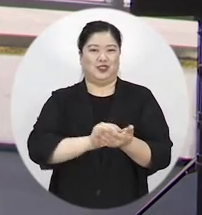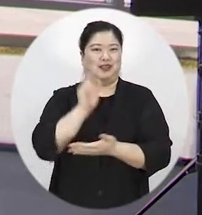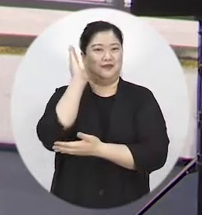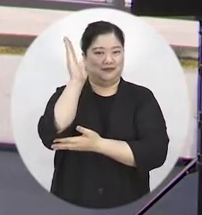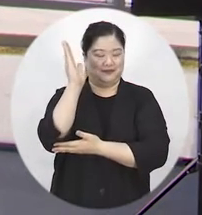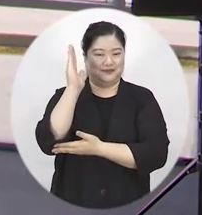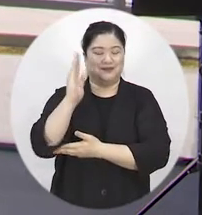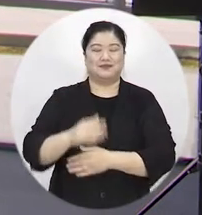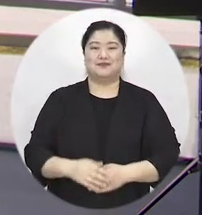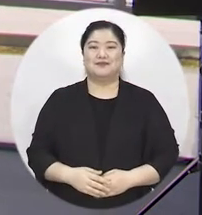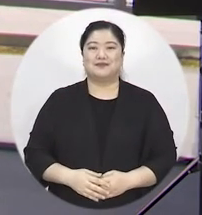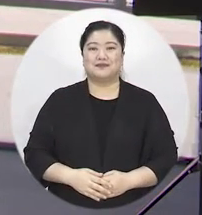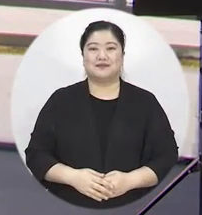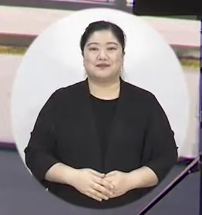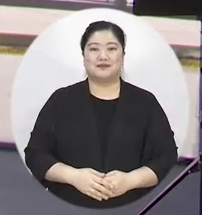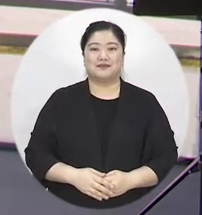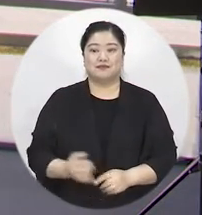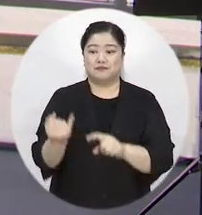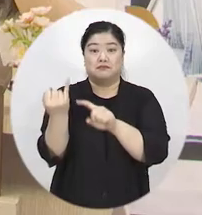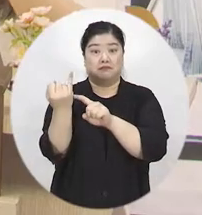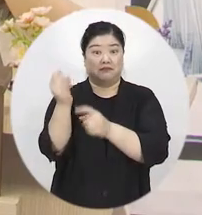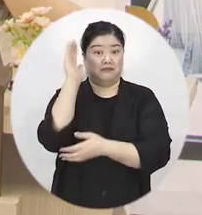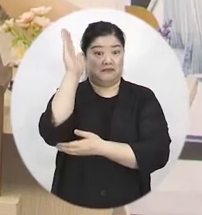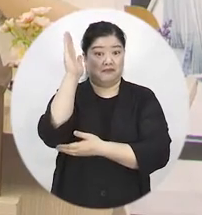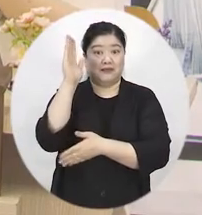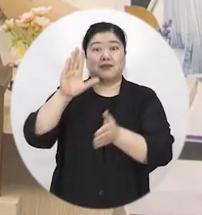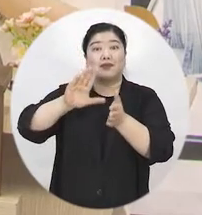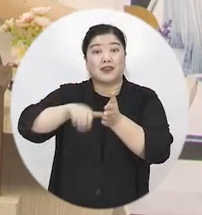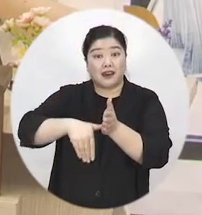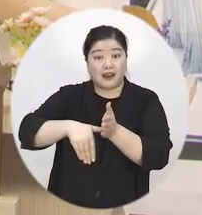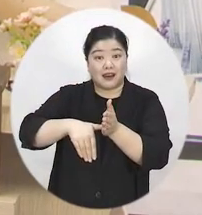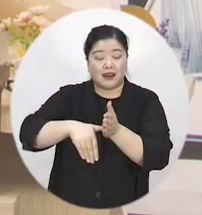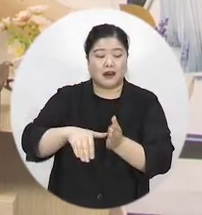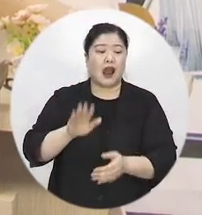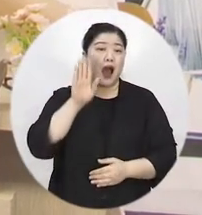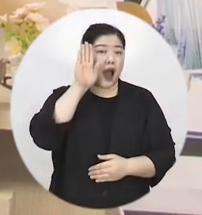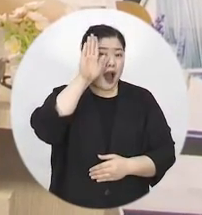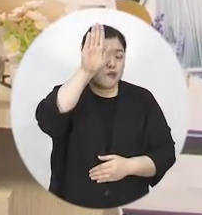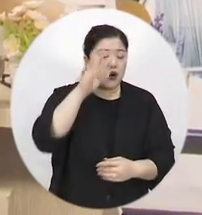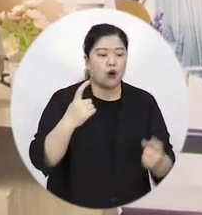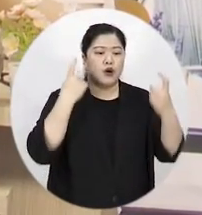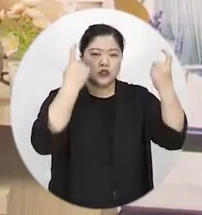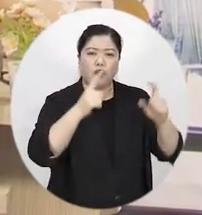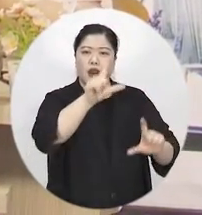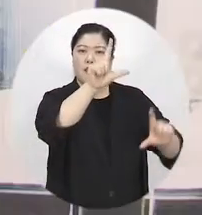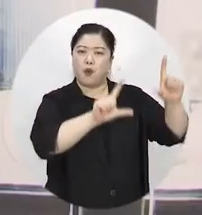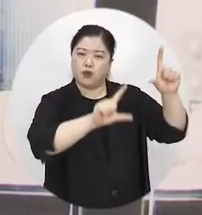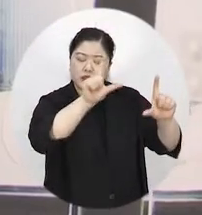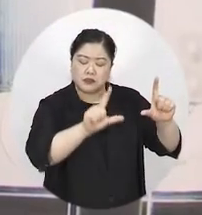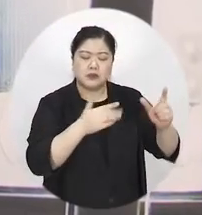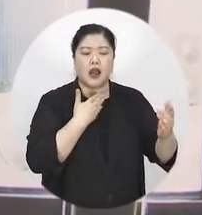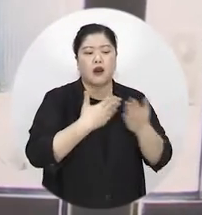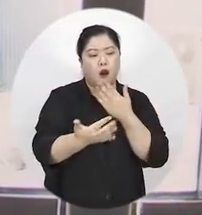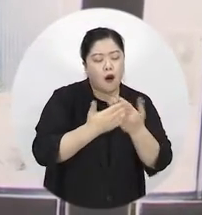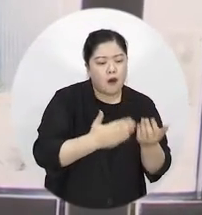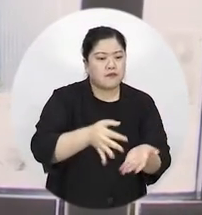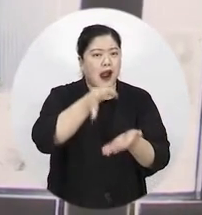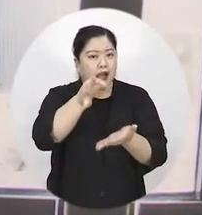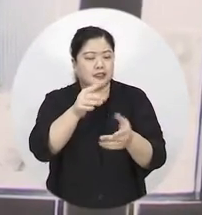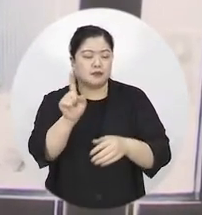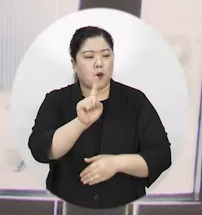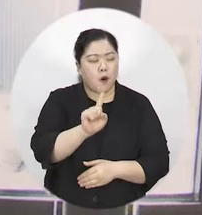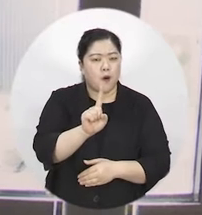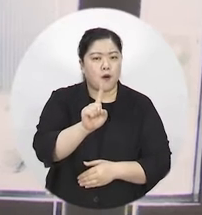주제로 강의를 펼칠 예정입니다. 김다영 대표는 이번 강의를 통해 우리가 만나게 될 여행의 모습과